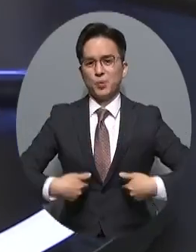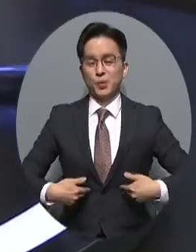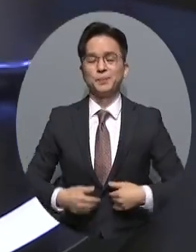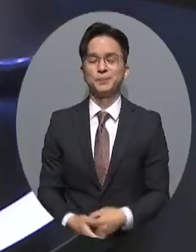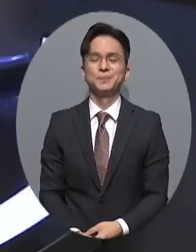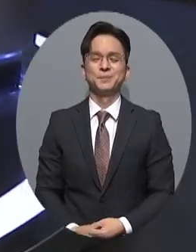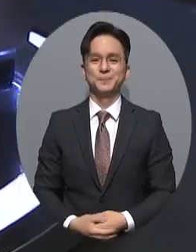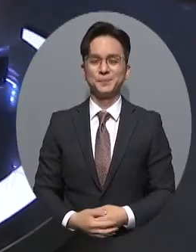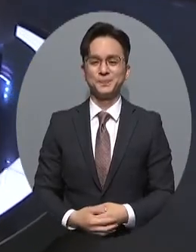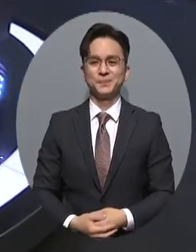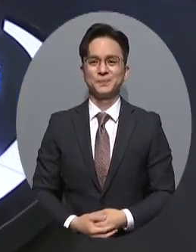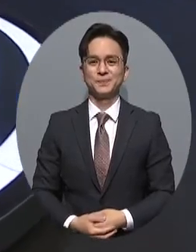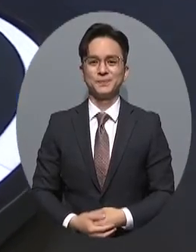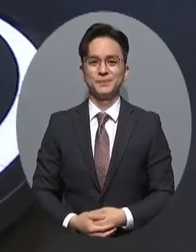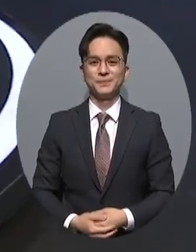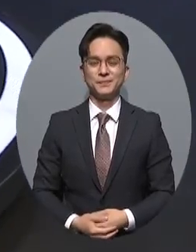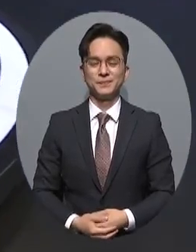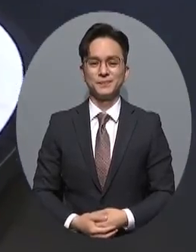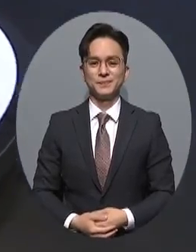잘 들었습니다 감사합니다